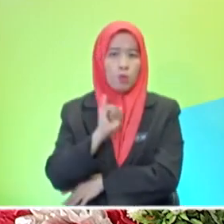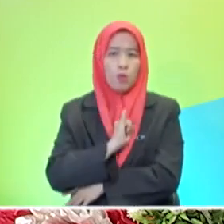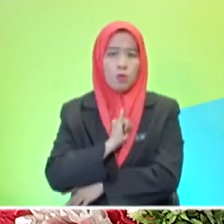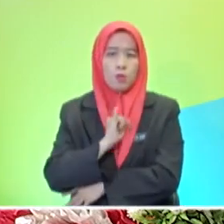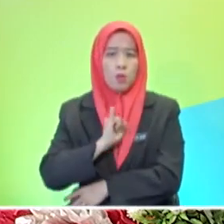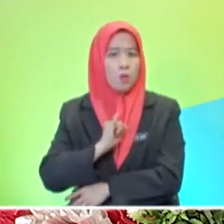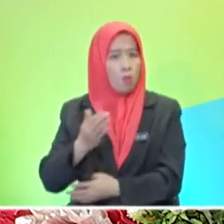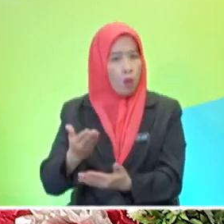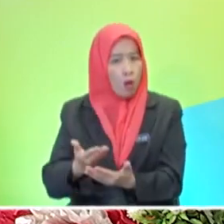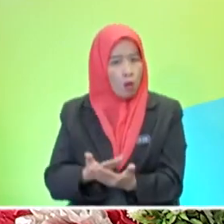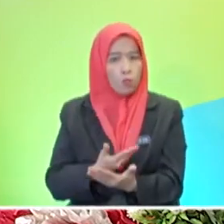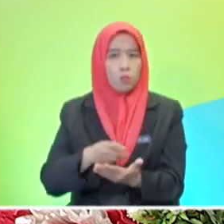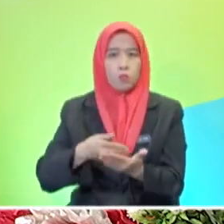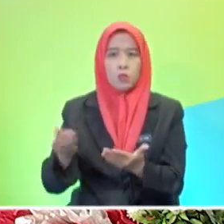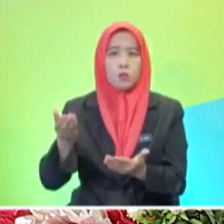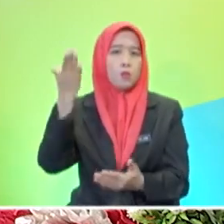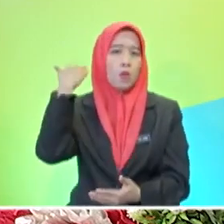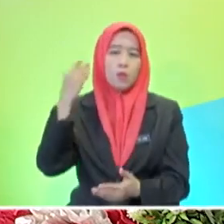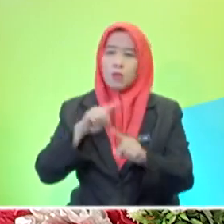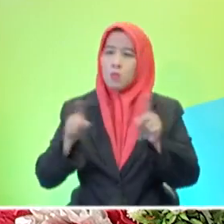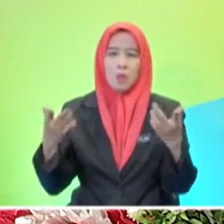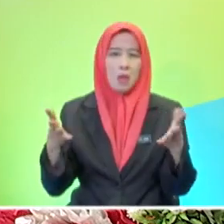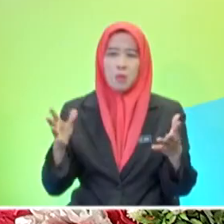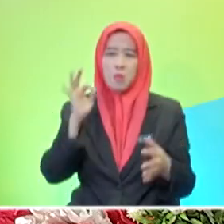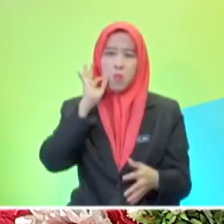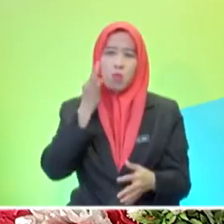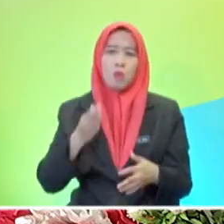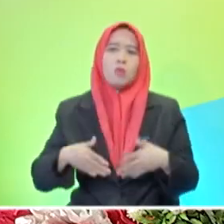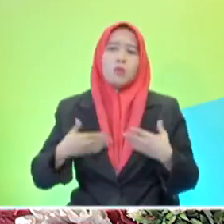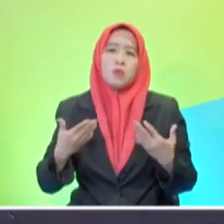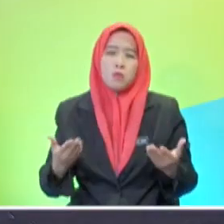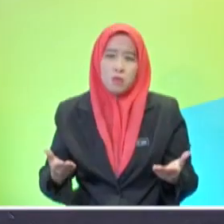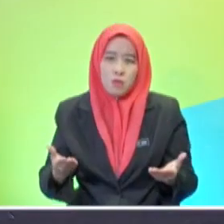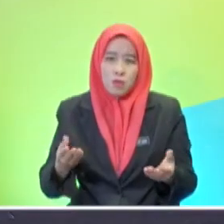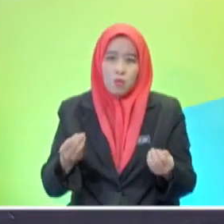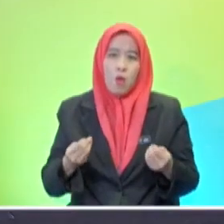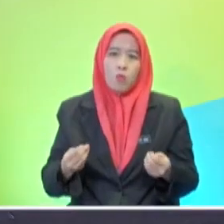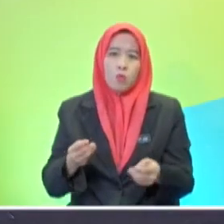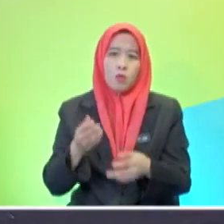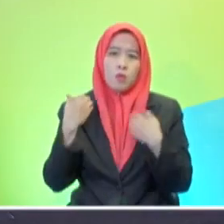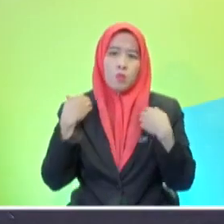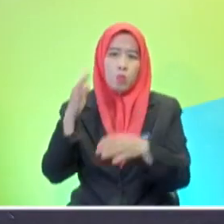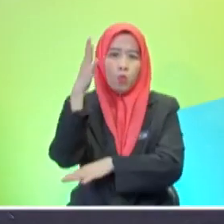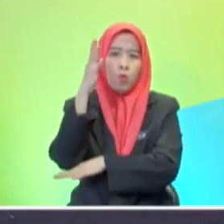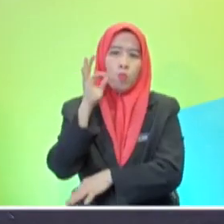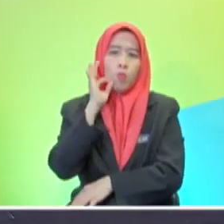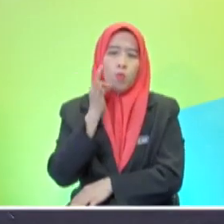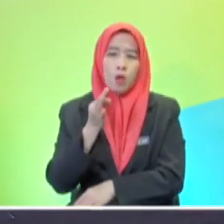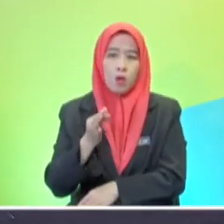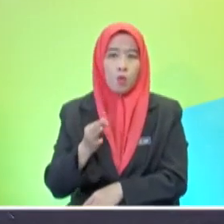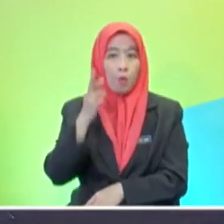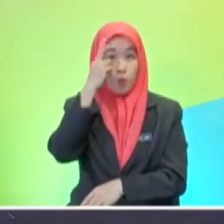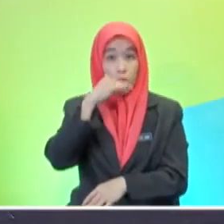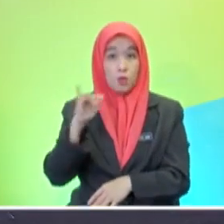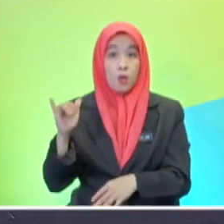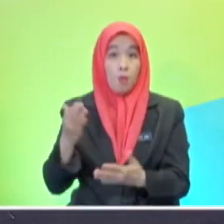beli semalam tapi tak berbuah lagi cikgu. Macam mana ni saya nak je berbuah macam pokok tu? Oh, rupanya Syafiqah baru beli